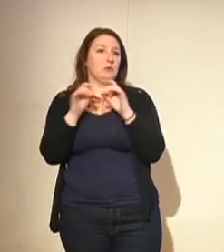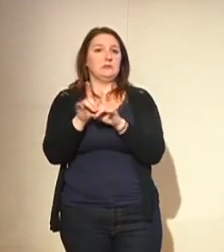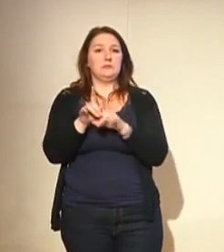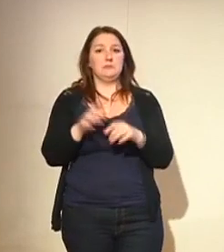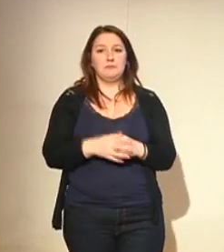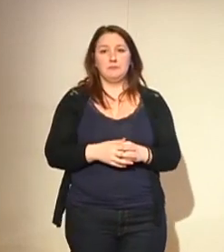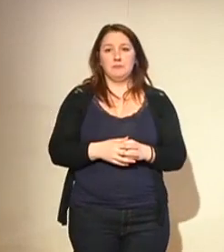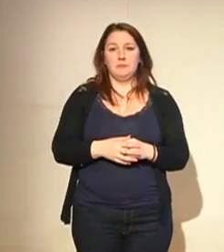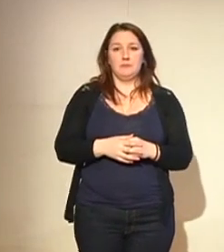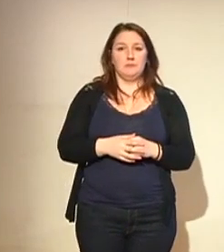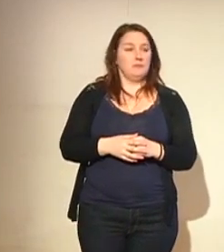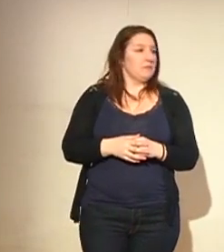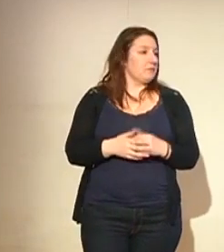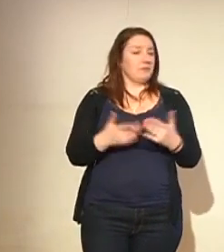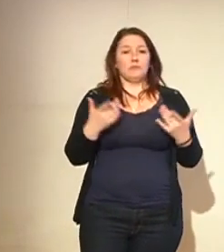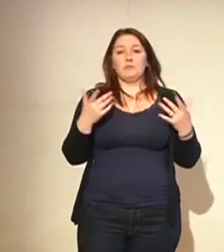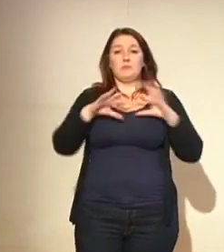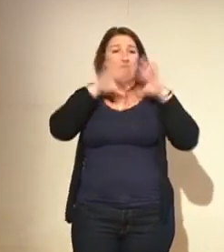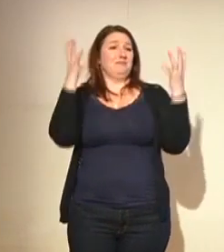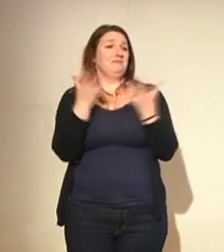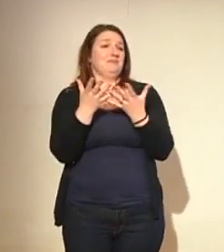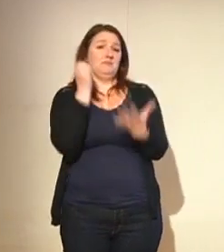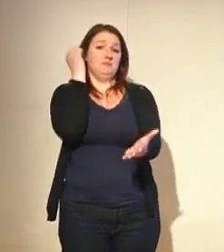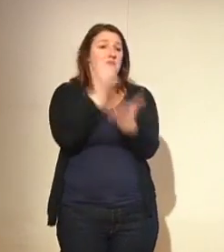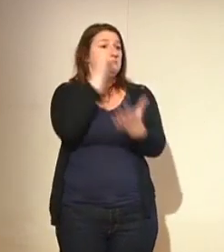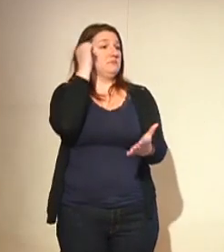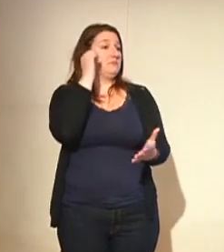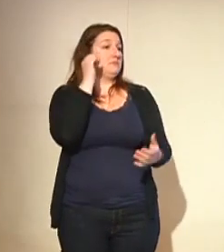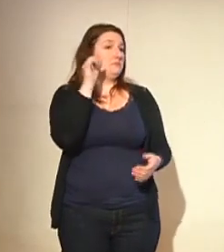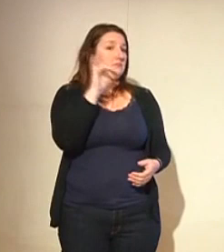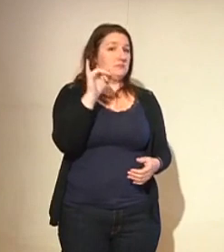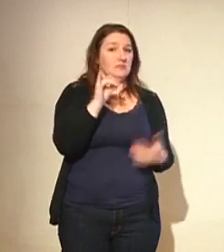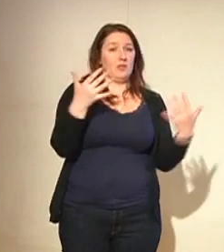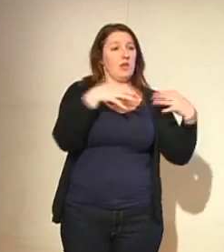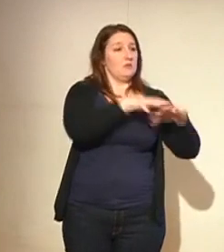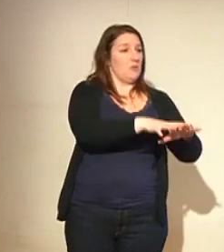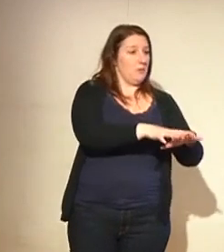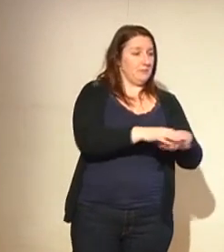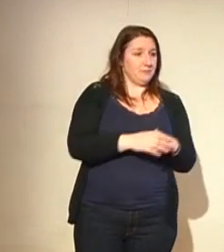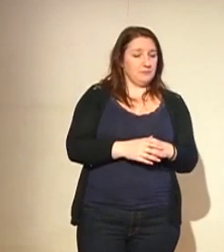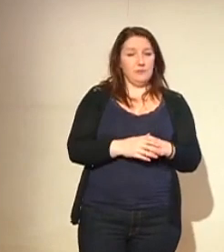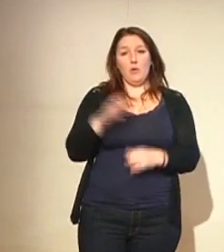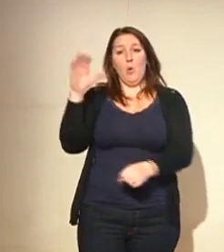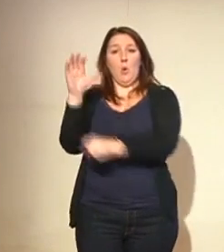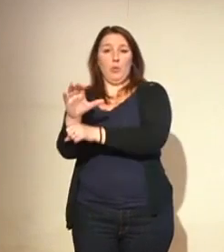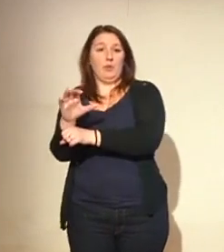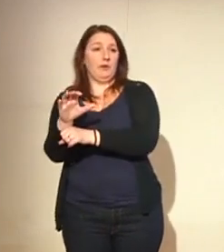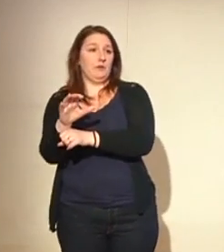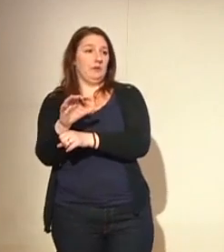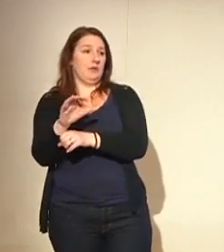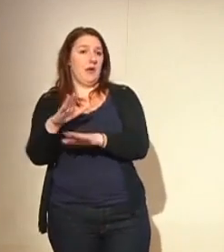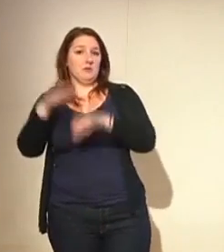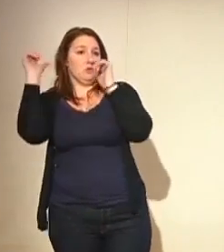conseministration donc la délibération dans son ensemble qui est pour rassemblement contre